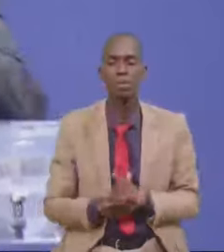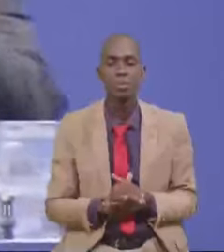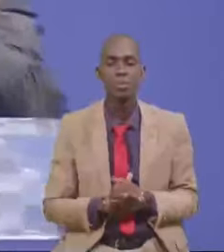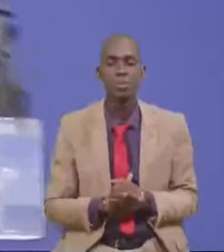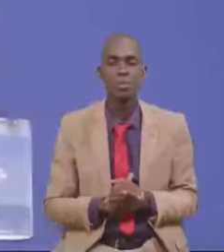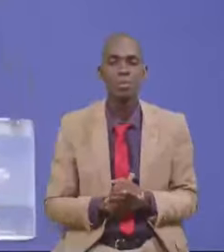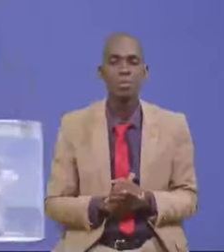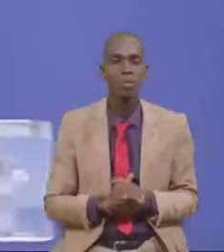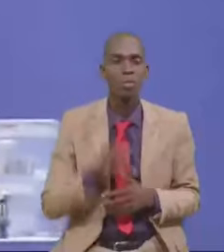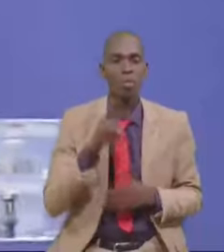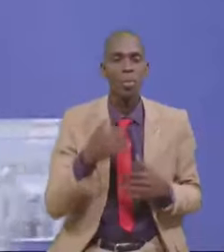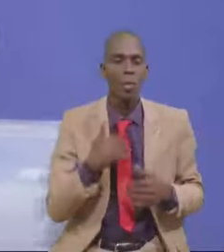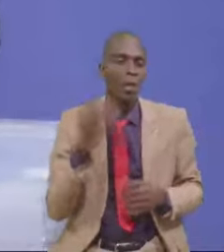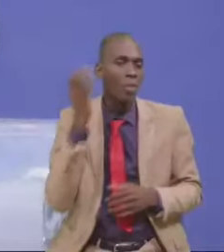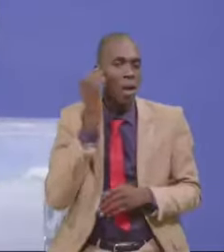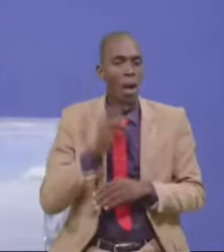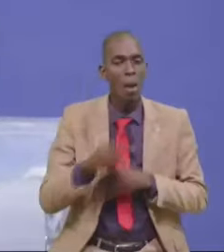Tu as entendu parler de la vérité.